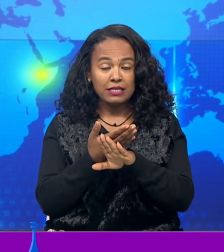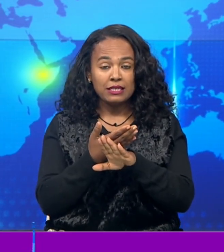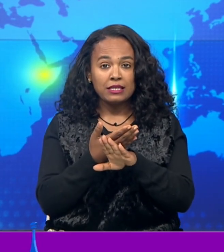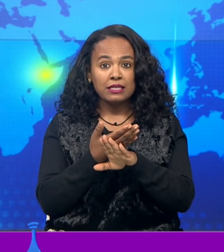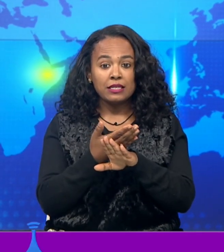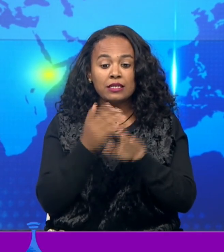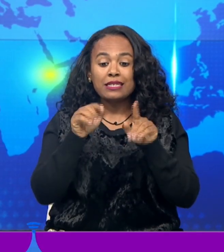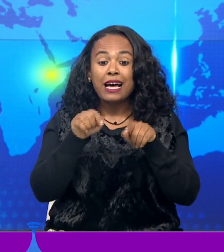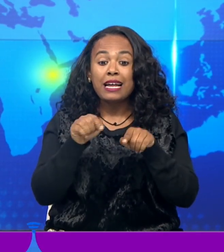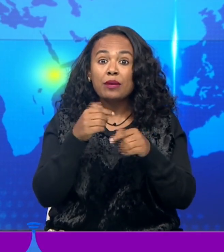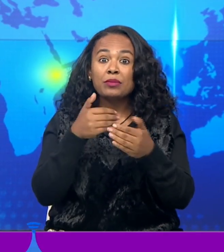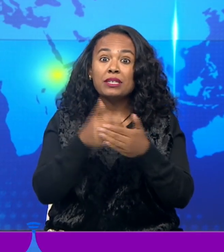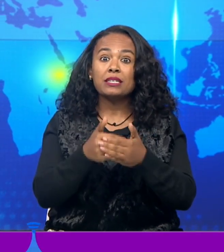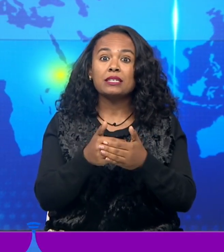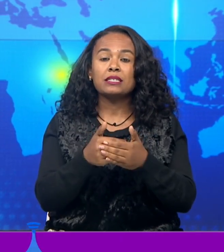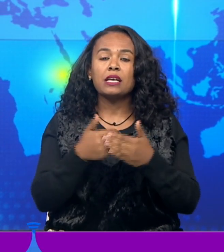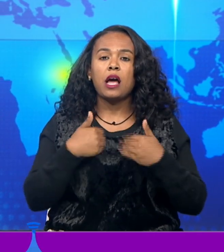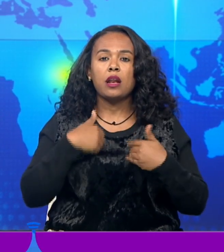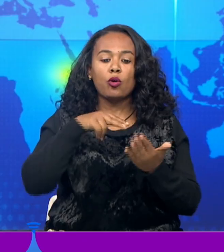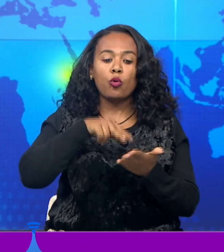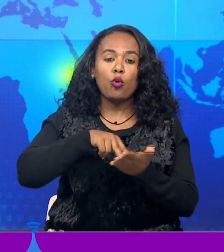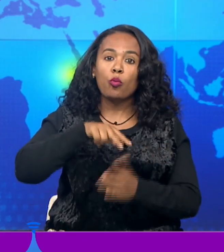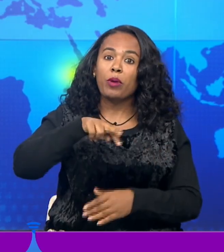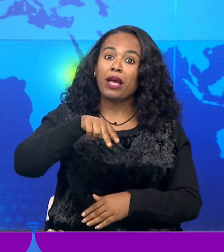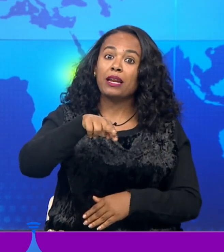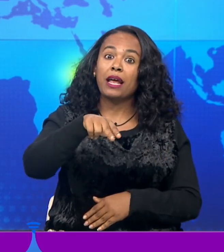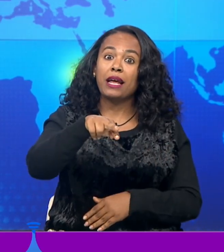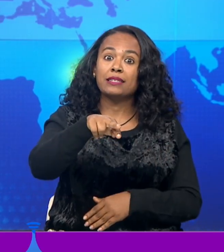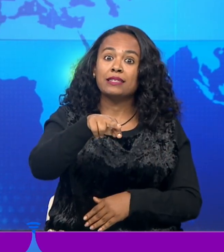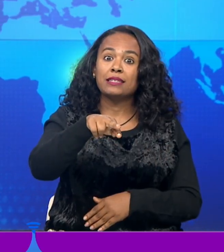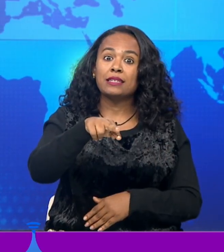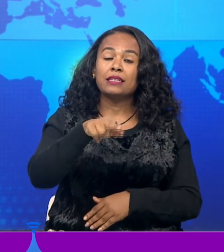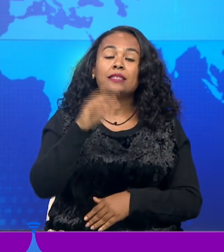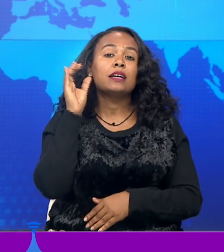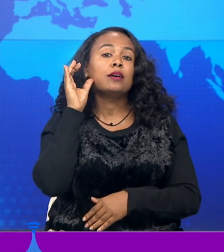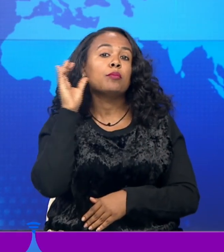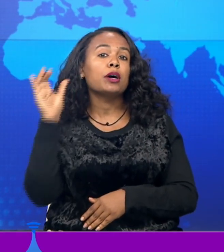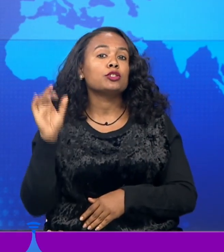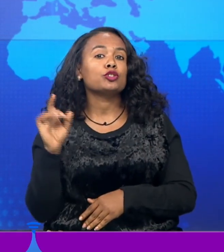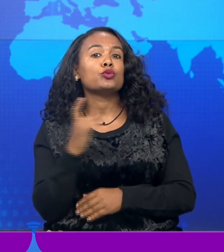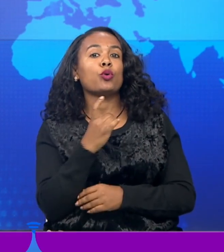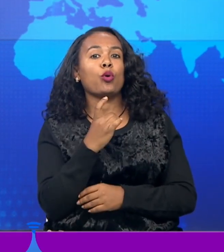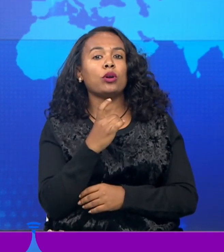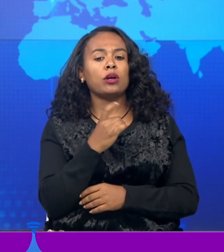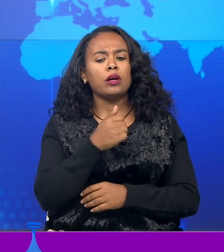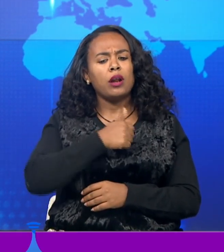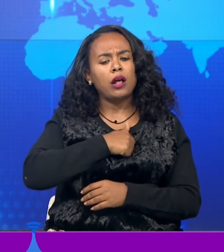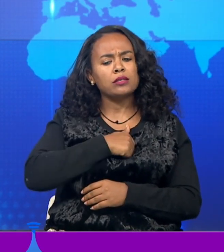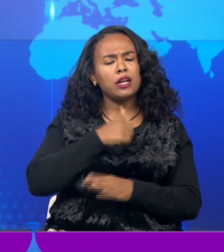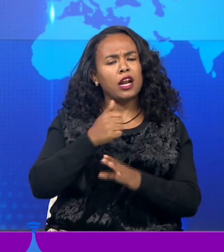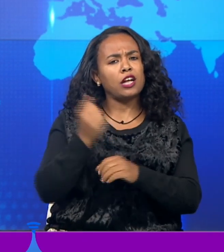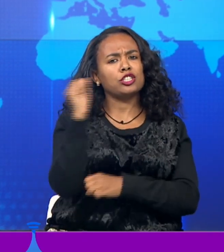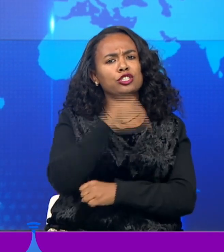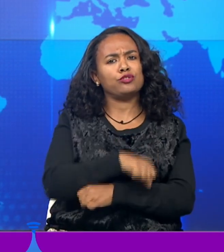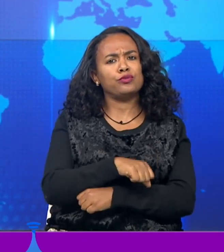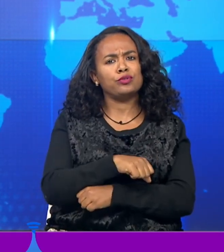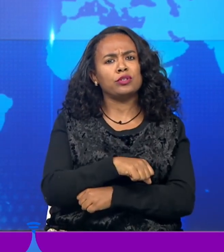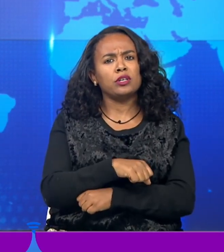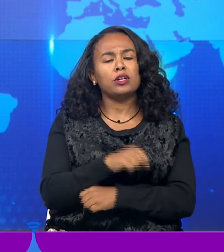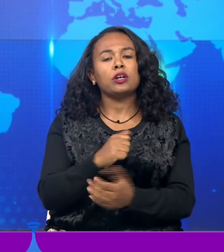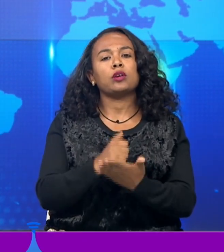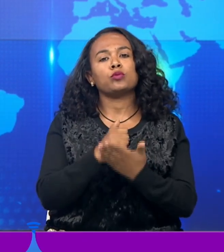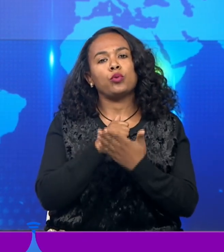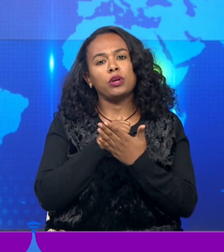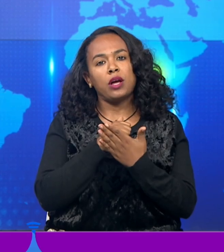ያው ዛሬም ድረስ ያለ ቆሜ እንዲሄድ ዛሬም ድረስ ተደማጭ እንደሆን ራሴን እንዳሸንፍ